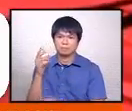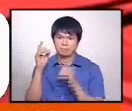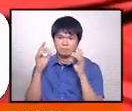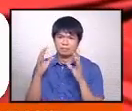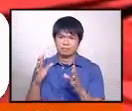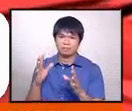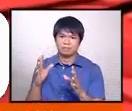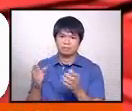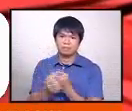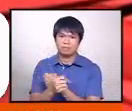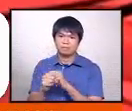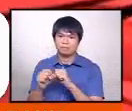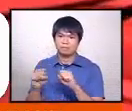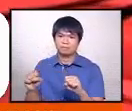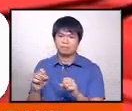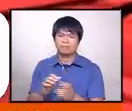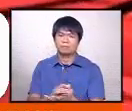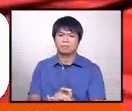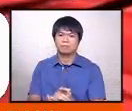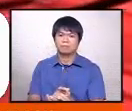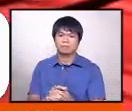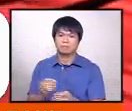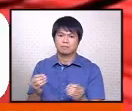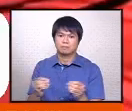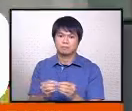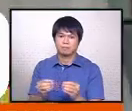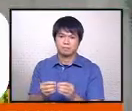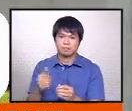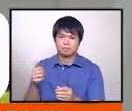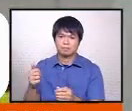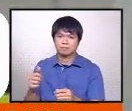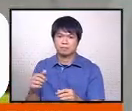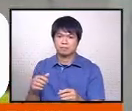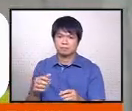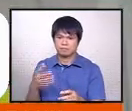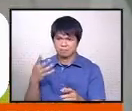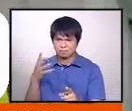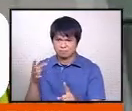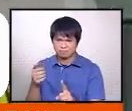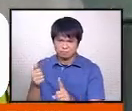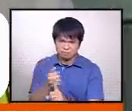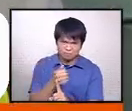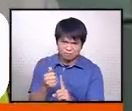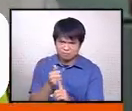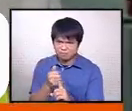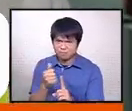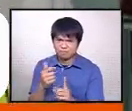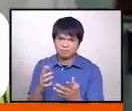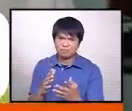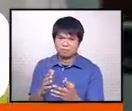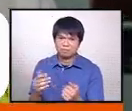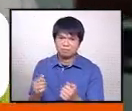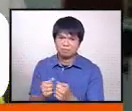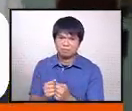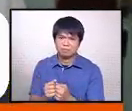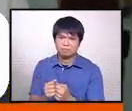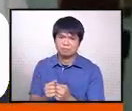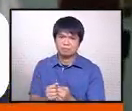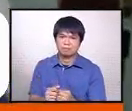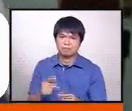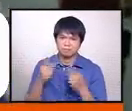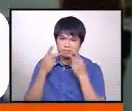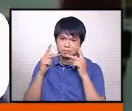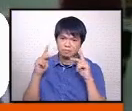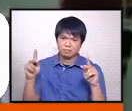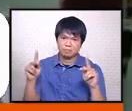kanilang kaligtasan. Most of them are aggressive behavior at the same time yun nga. Kaya yung mga public